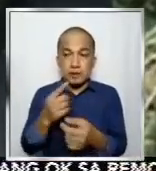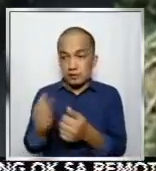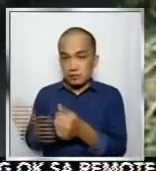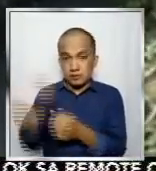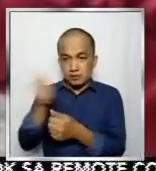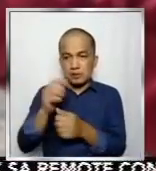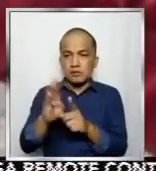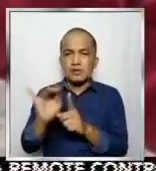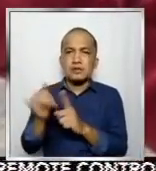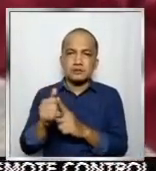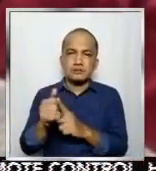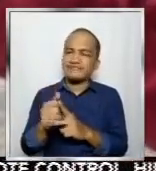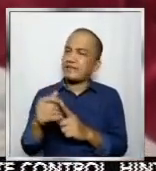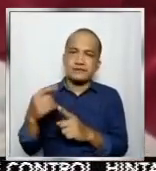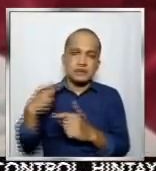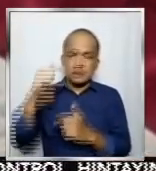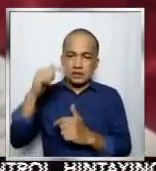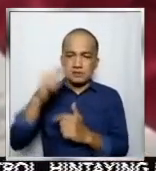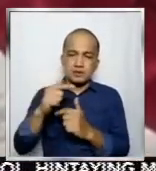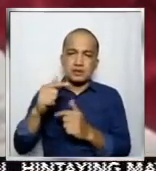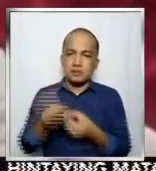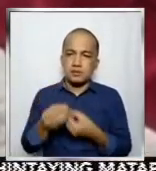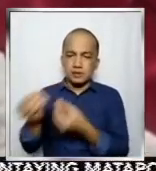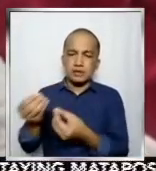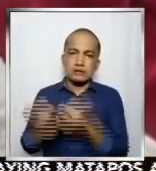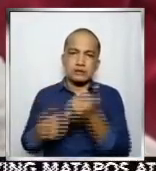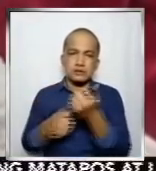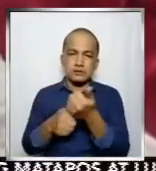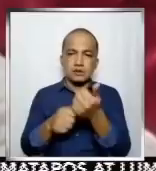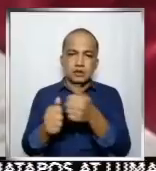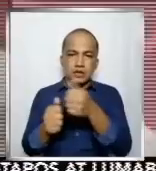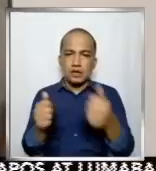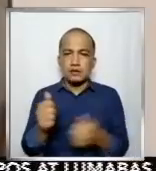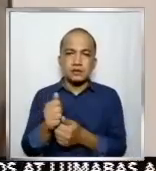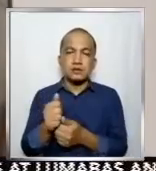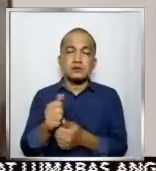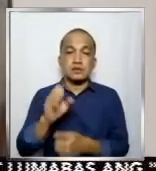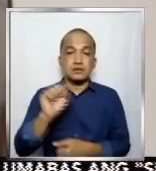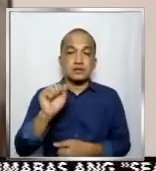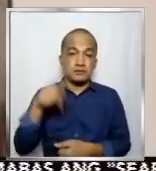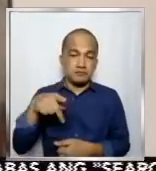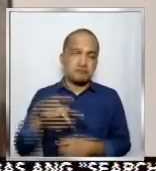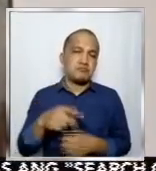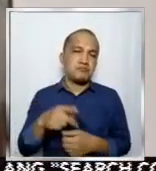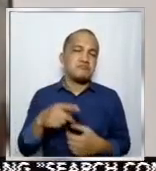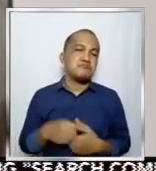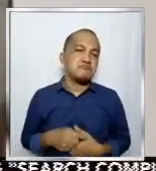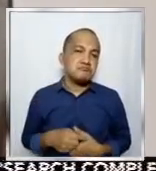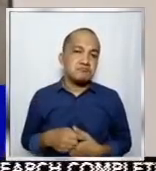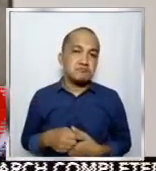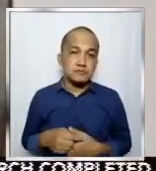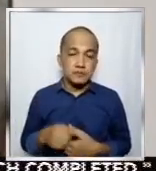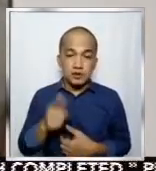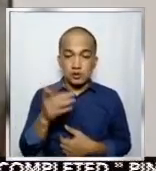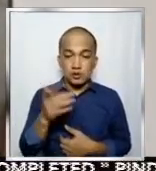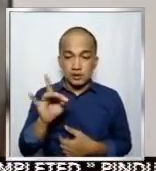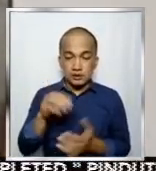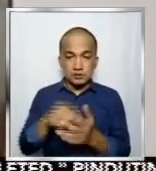mga makatatanggap ng ayuda sa ilalim ng Social Amelioration Program. Sa 28,000 na pamilya sa Barangay